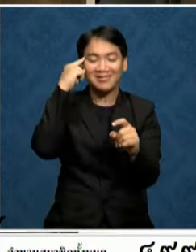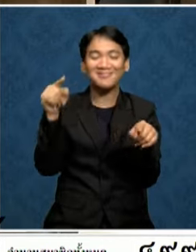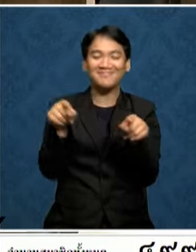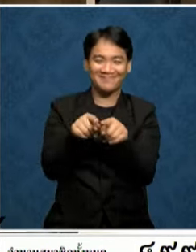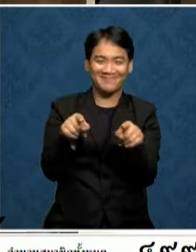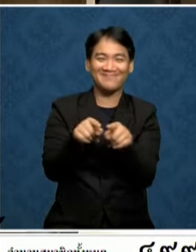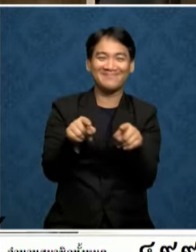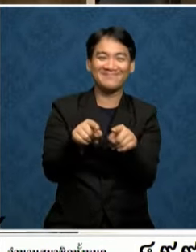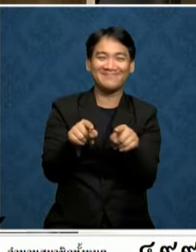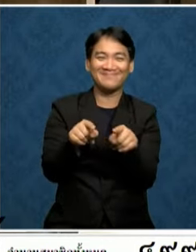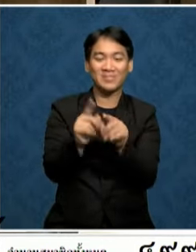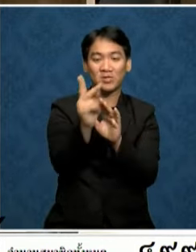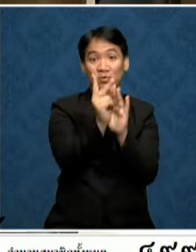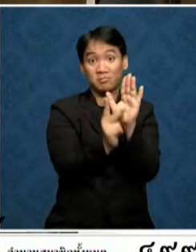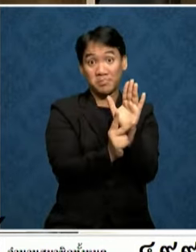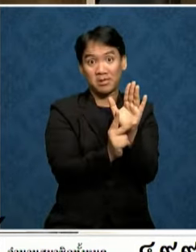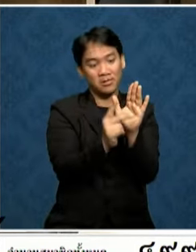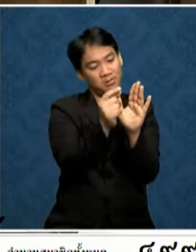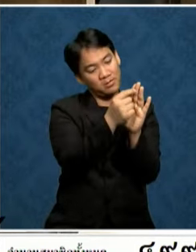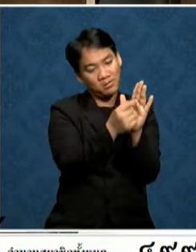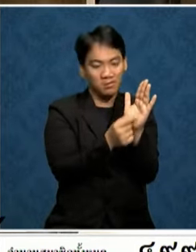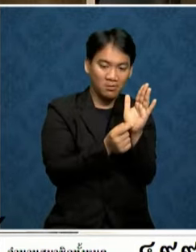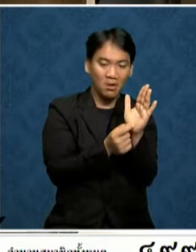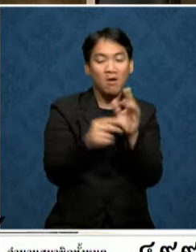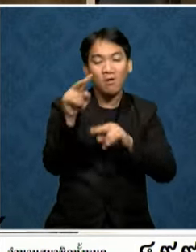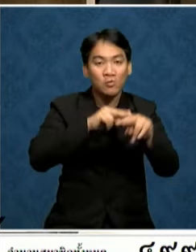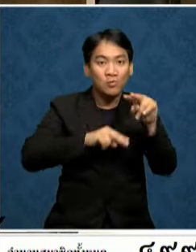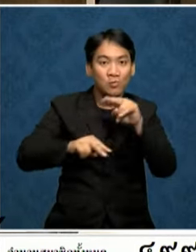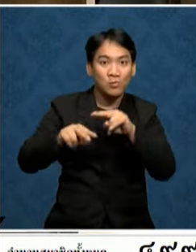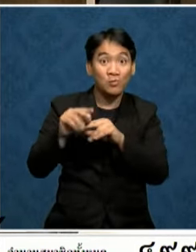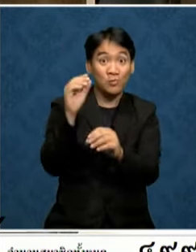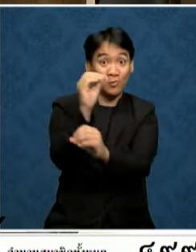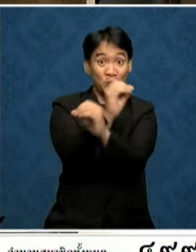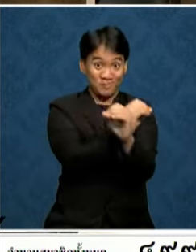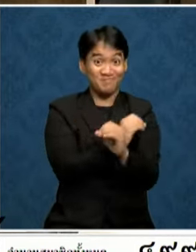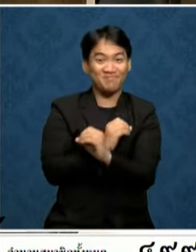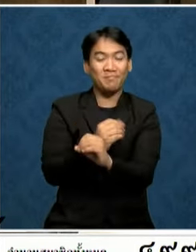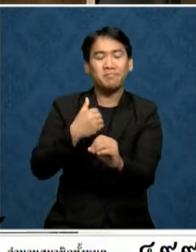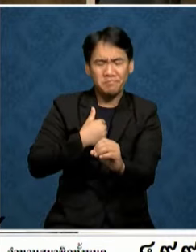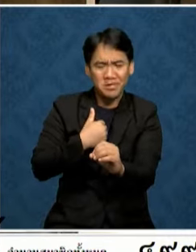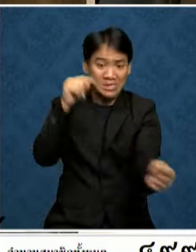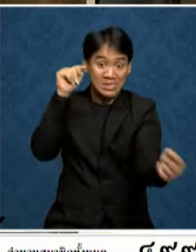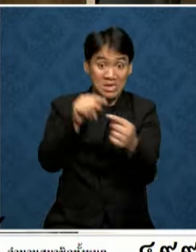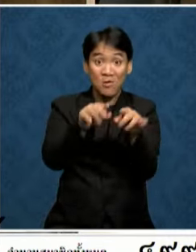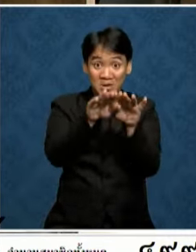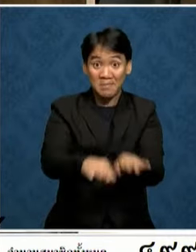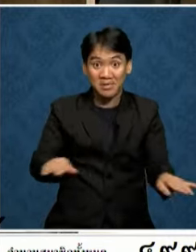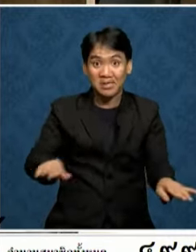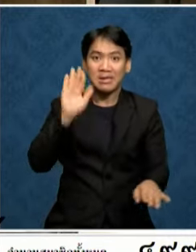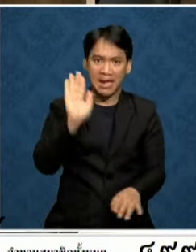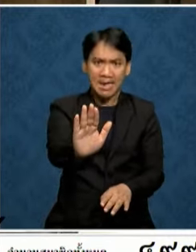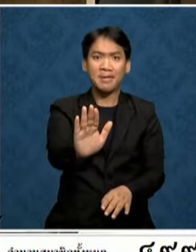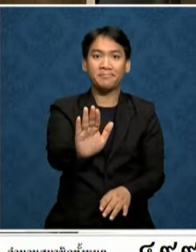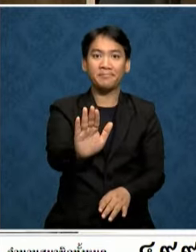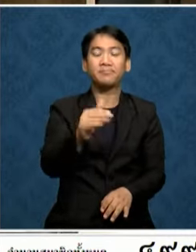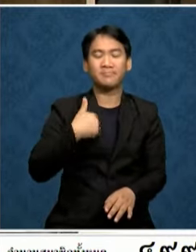เนี่ยเสนอให้มันมีการควบคุมเนื้อหาด้วยซ้ำนะคะว่ามันเนื้อหาอะไรที่มันอันตรายเกี่ยวกับเด็กเนี่ยห้ามนะคะประมาณนี้เพื่อให้มันควบคุม